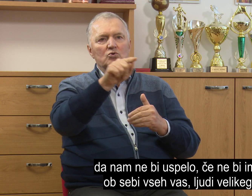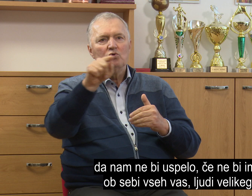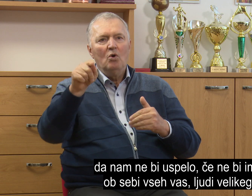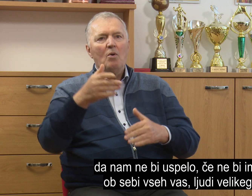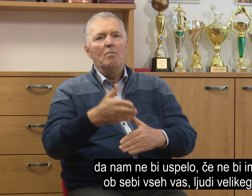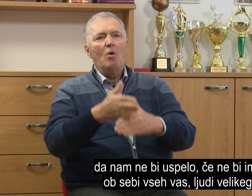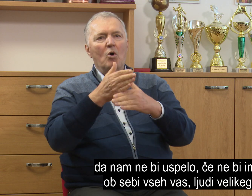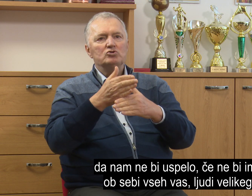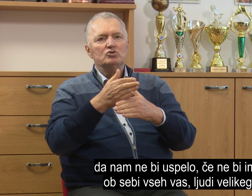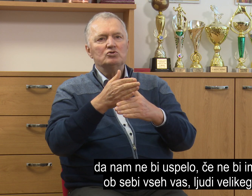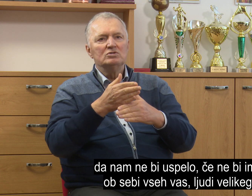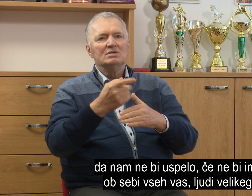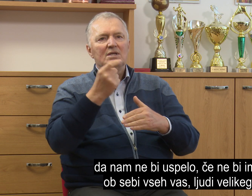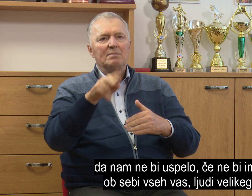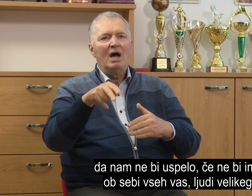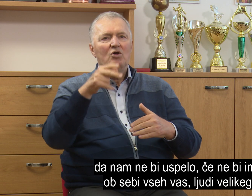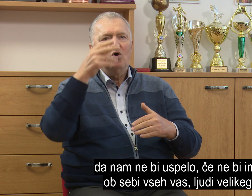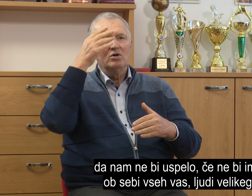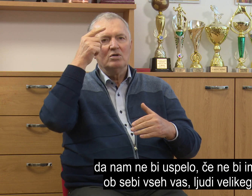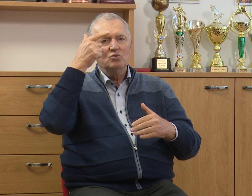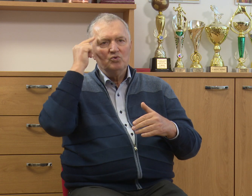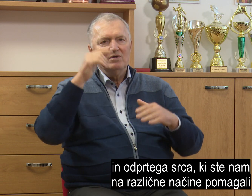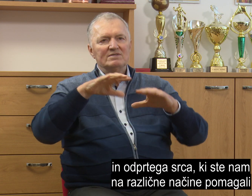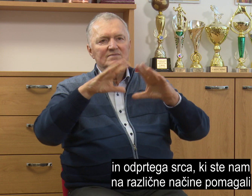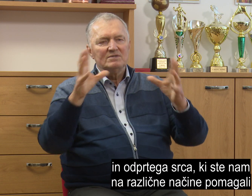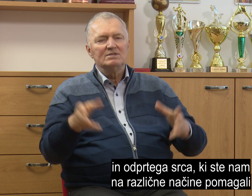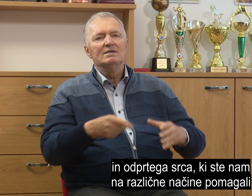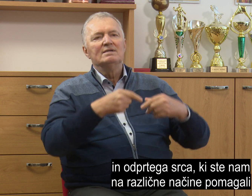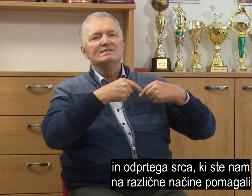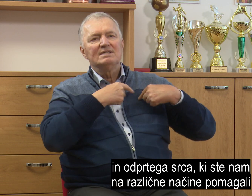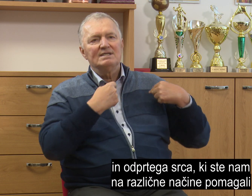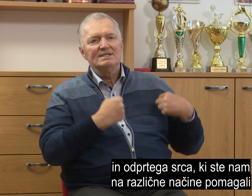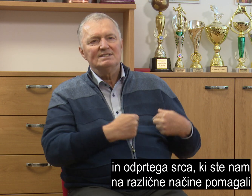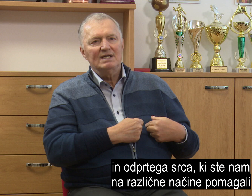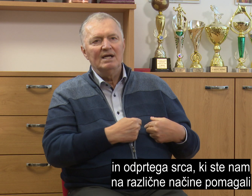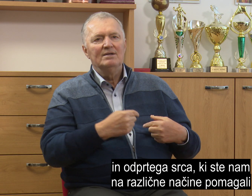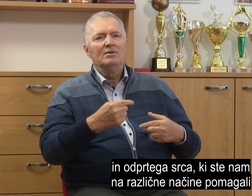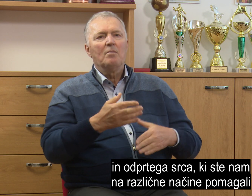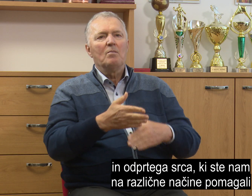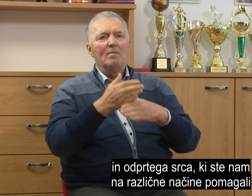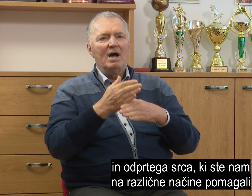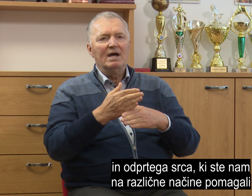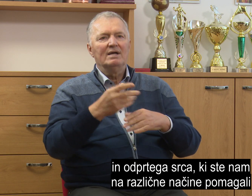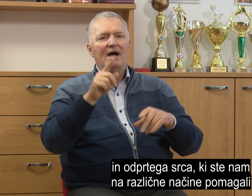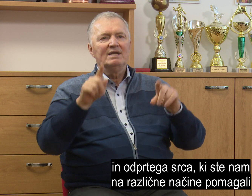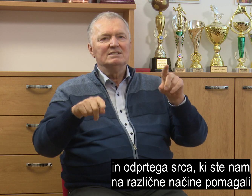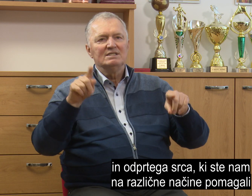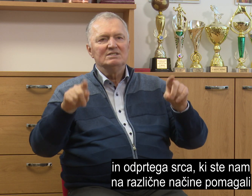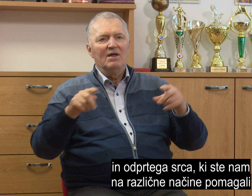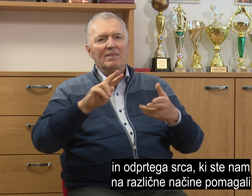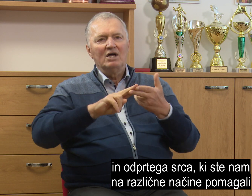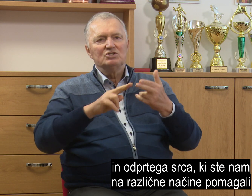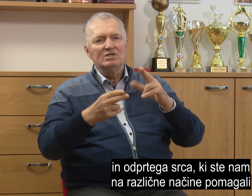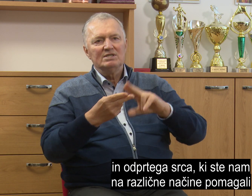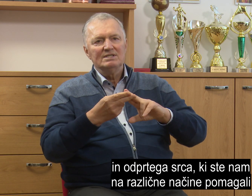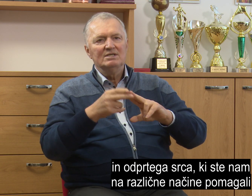vas, ljudi velikega in odprtega srca, ki ste nam na različne načine